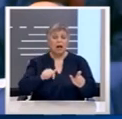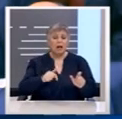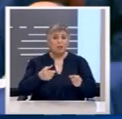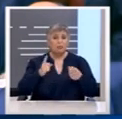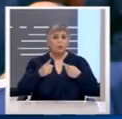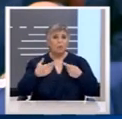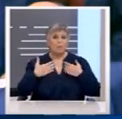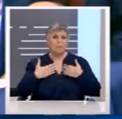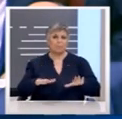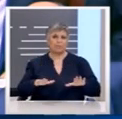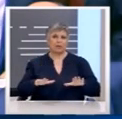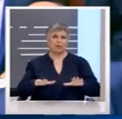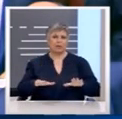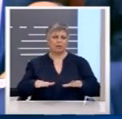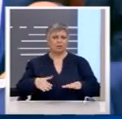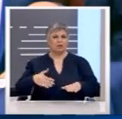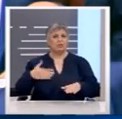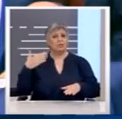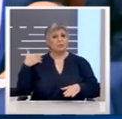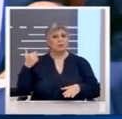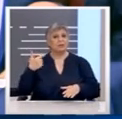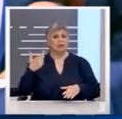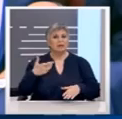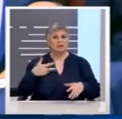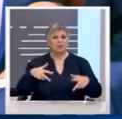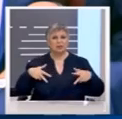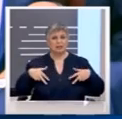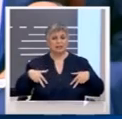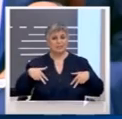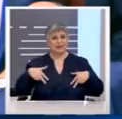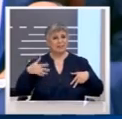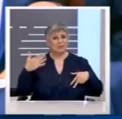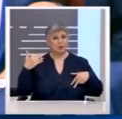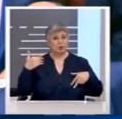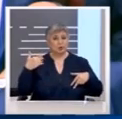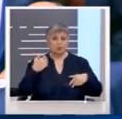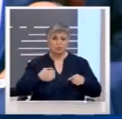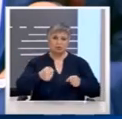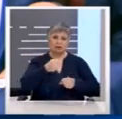στις προγραμματικές δηλώσεις της κυβέρνησης Καραμαλή το 2007 και όπως